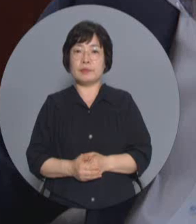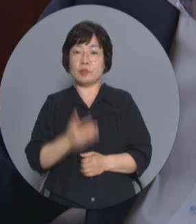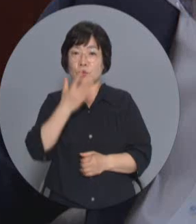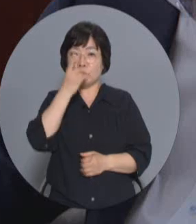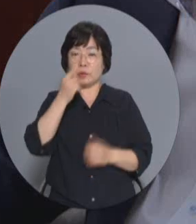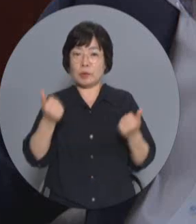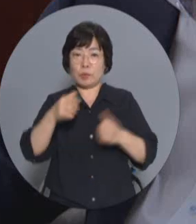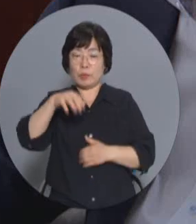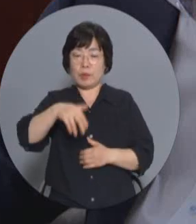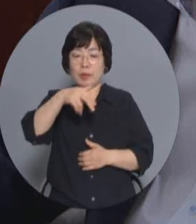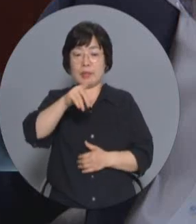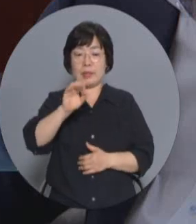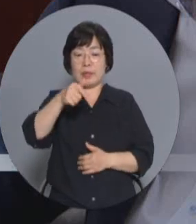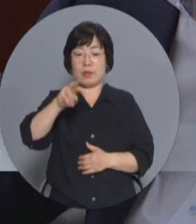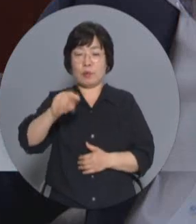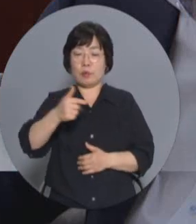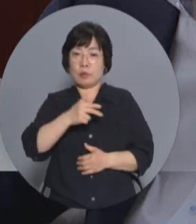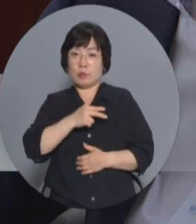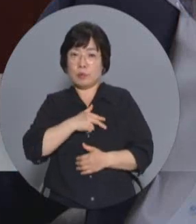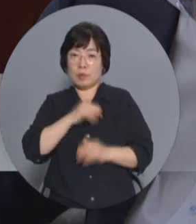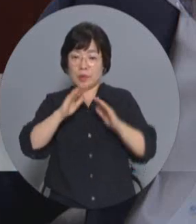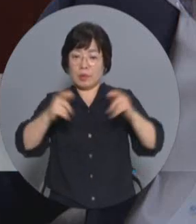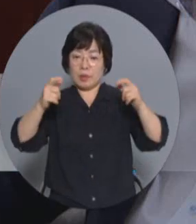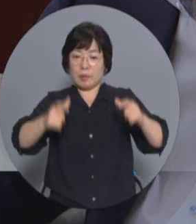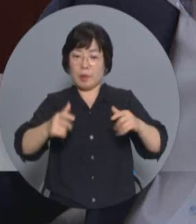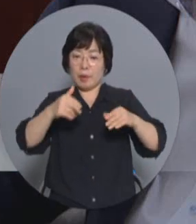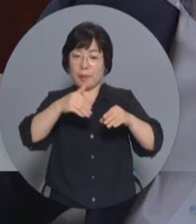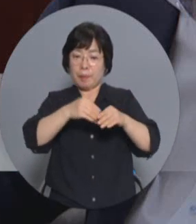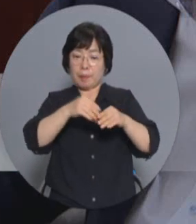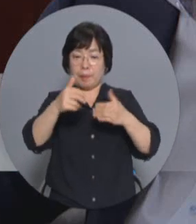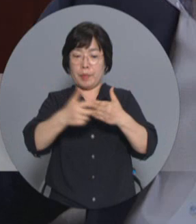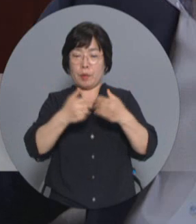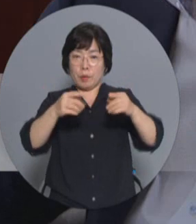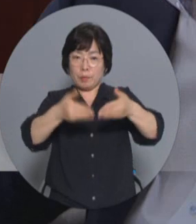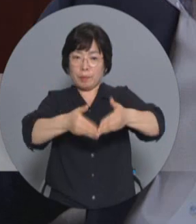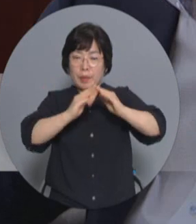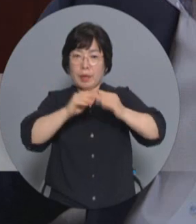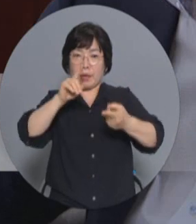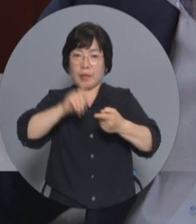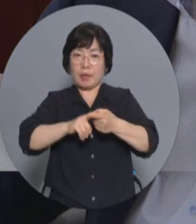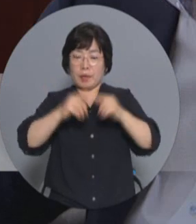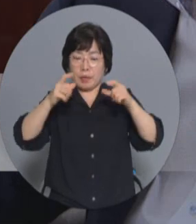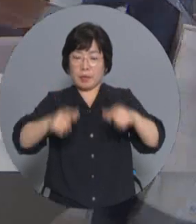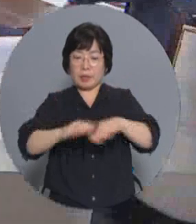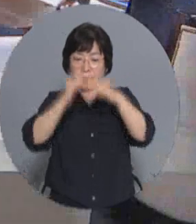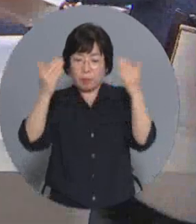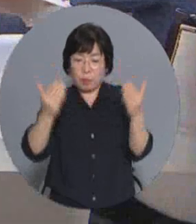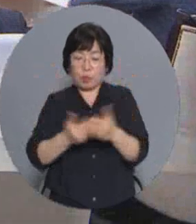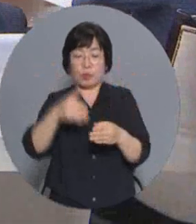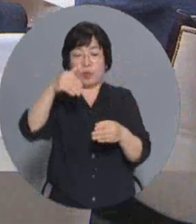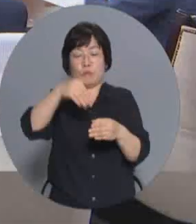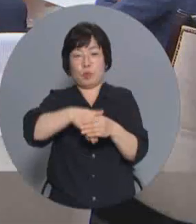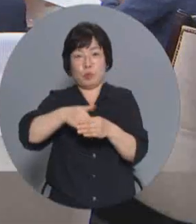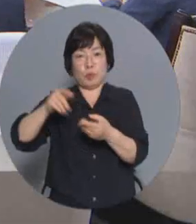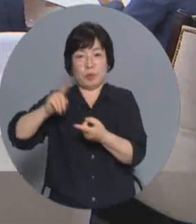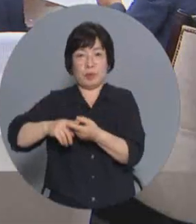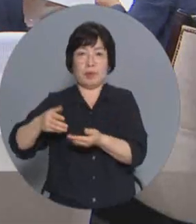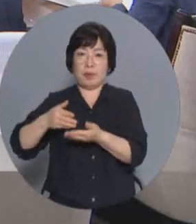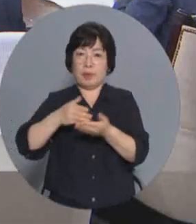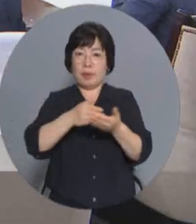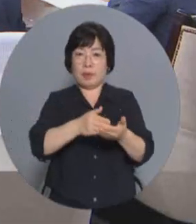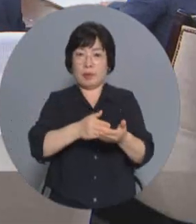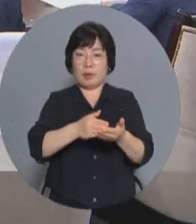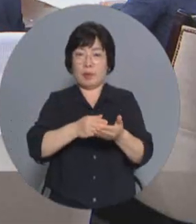순천시 의회 장경순 의원이 전남권 의대 유치와 관련해 도민 투표 실시를 제안했습니다 순천시의회